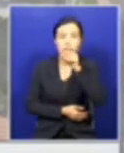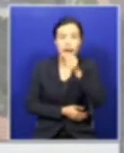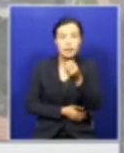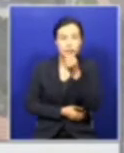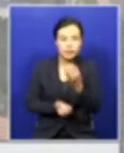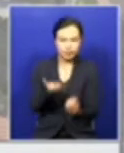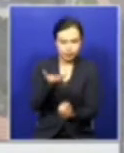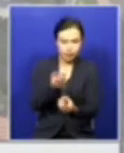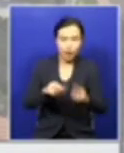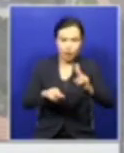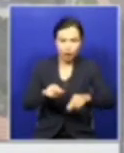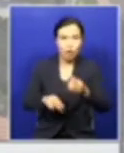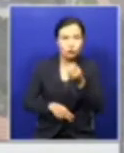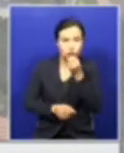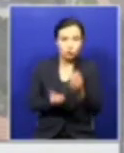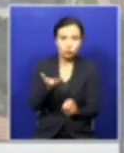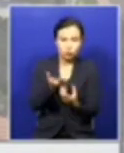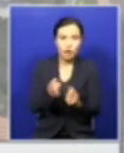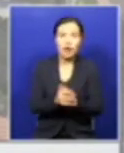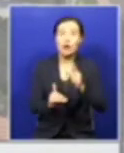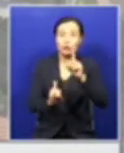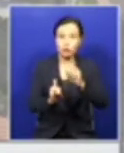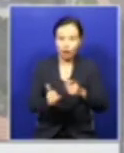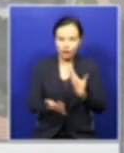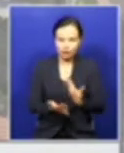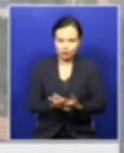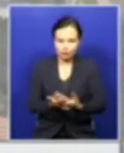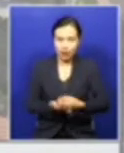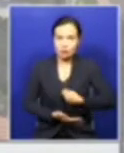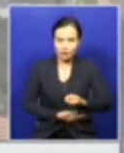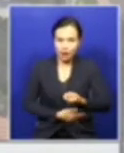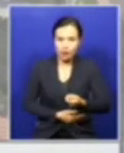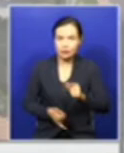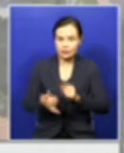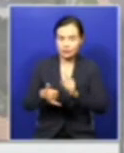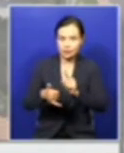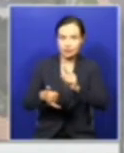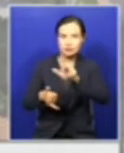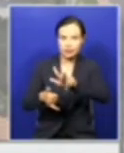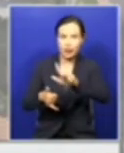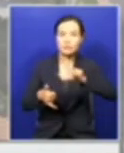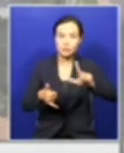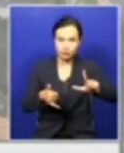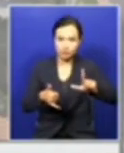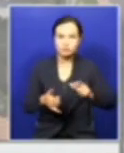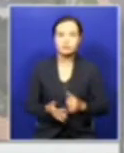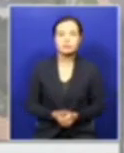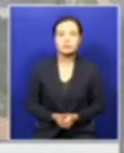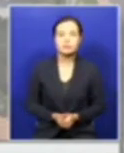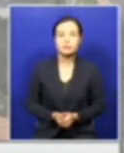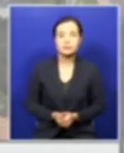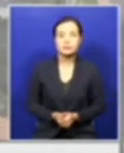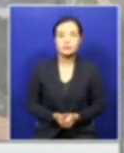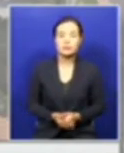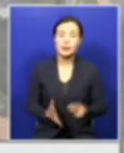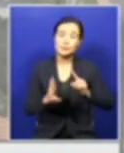ข่สุกแล้วเสียชีวิตจะจ่ายทันทีรายละ3ล้านบาทต่อมาเมื่อปล